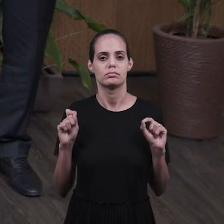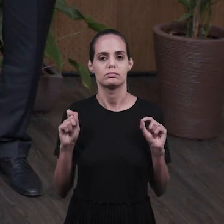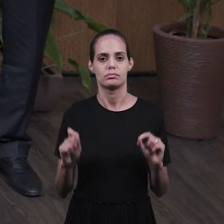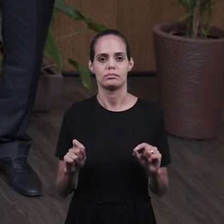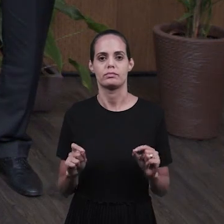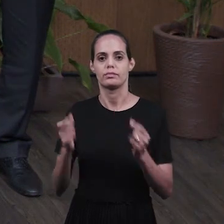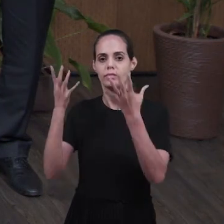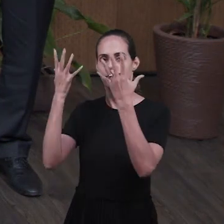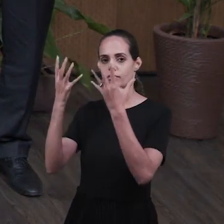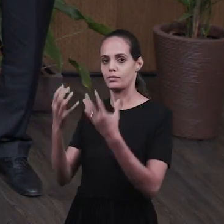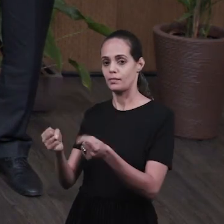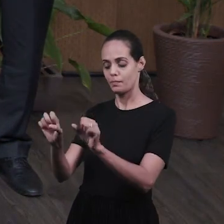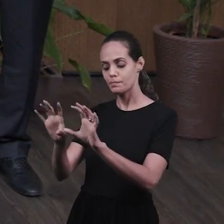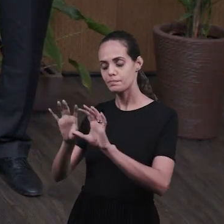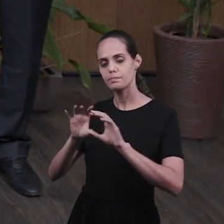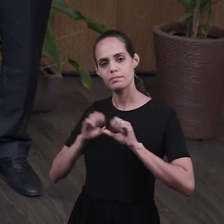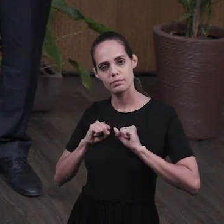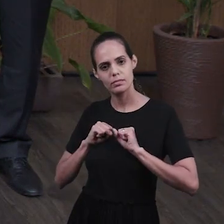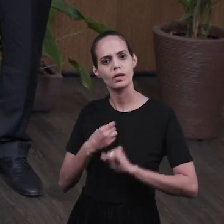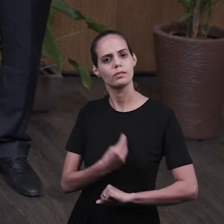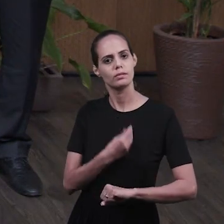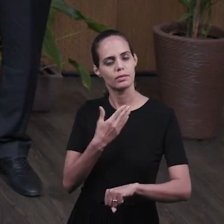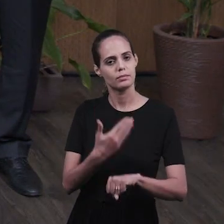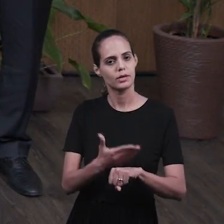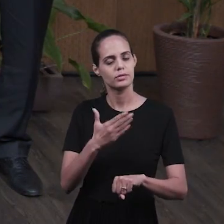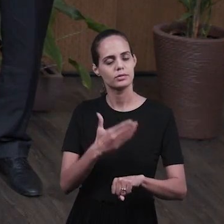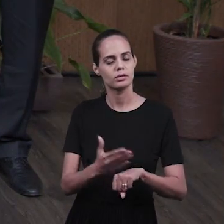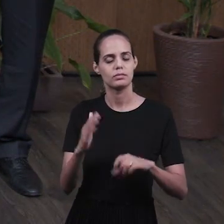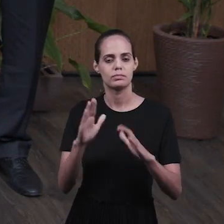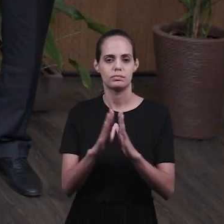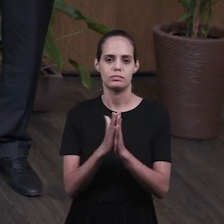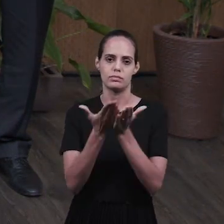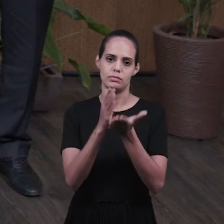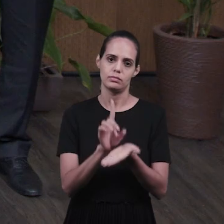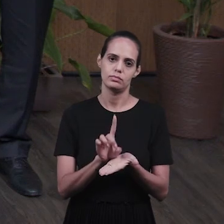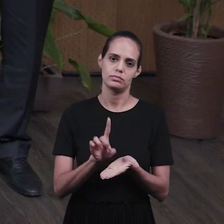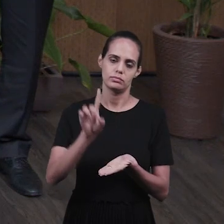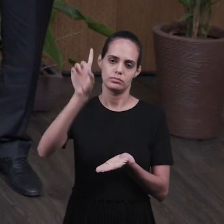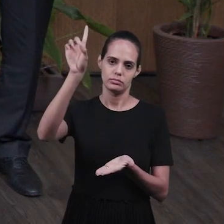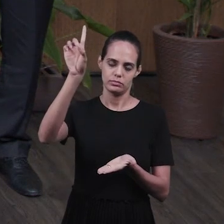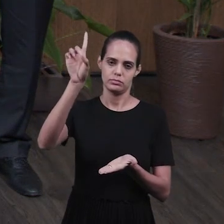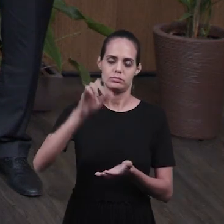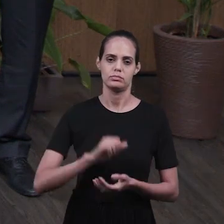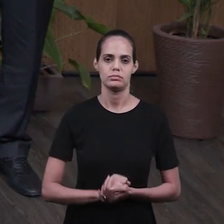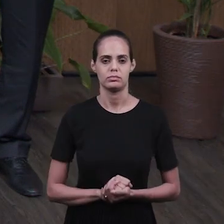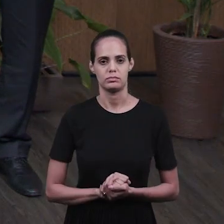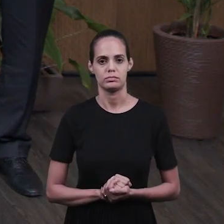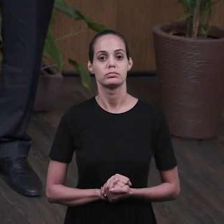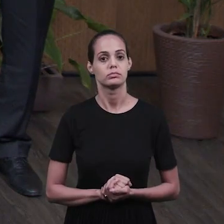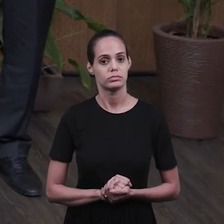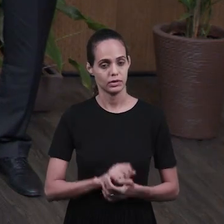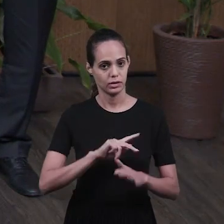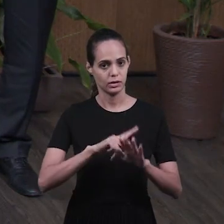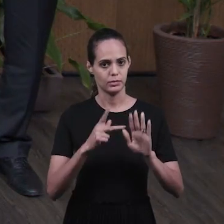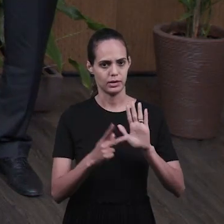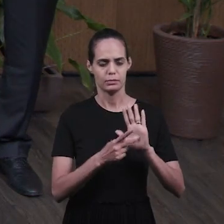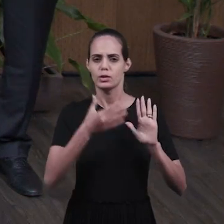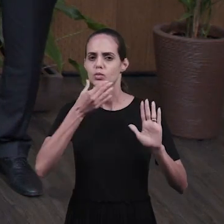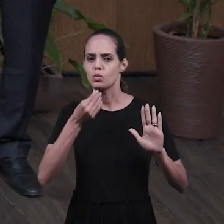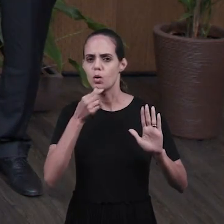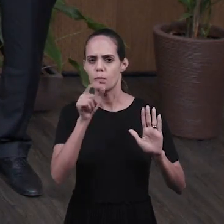accepter et vivre la parole de Dieu. Dans la parabole du semeur, des 4 semences